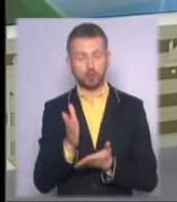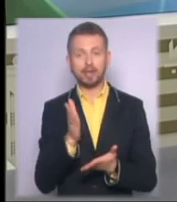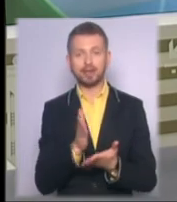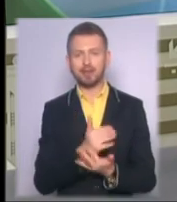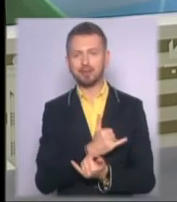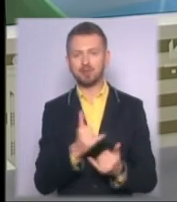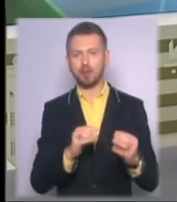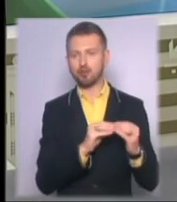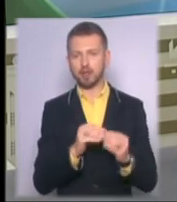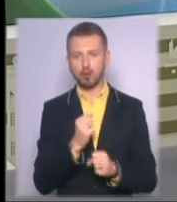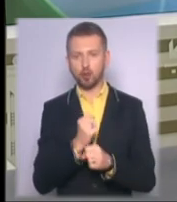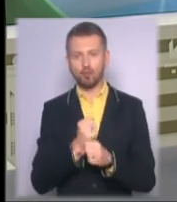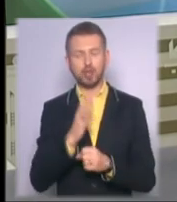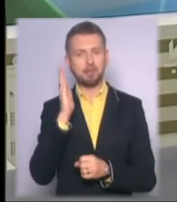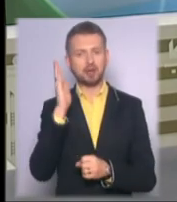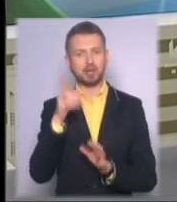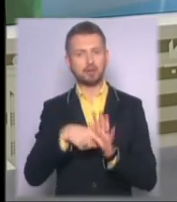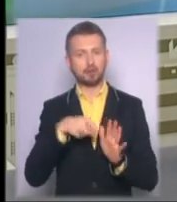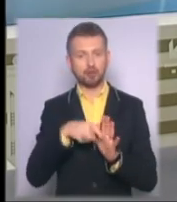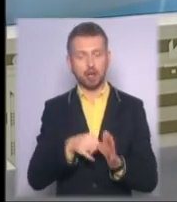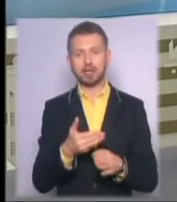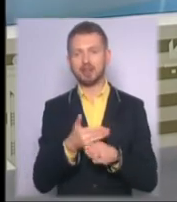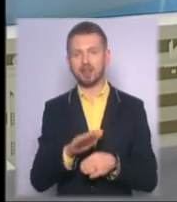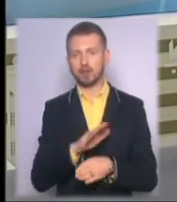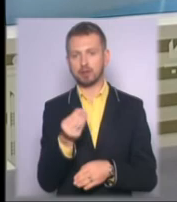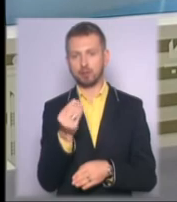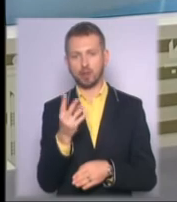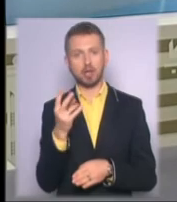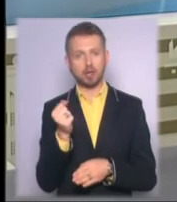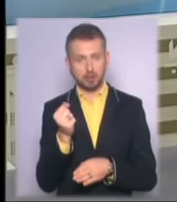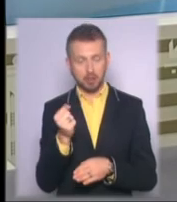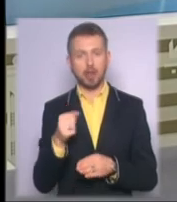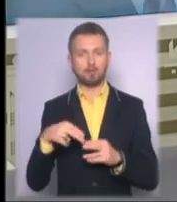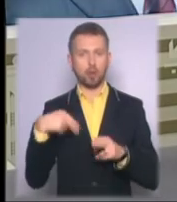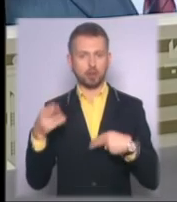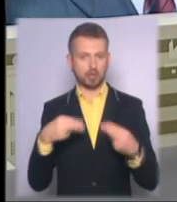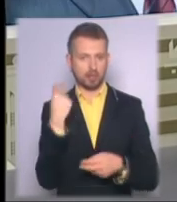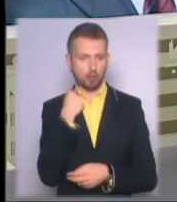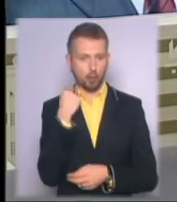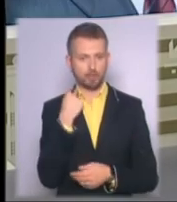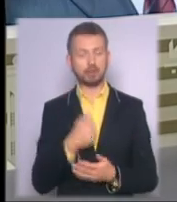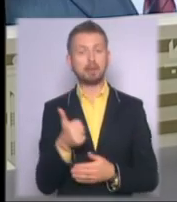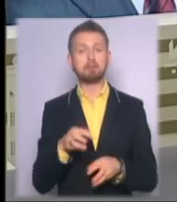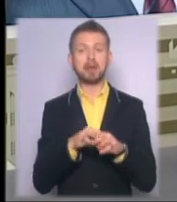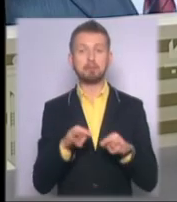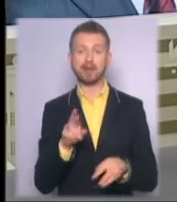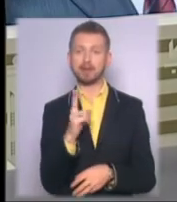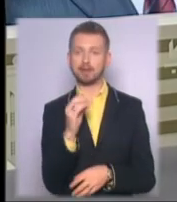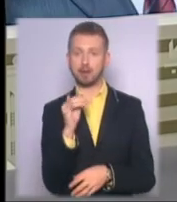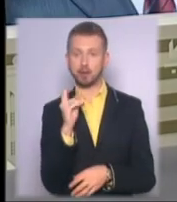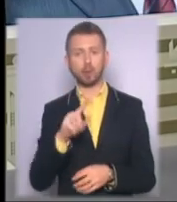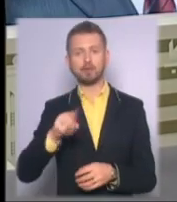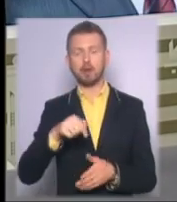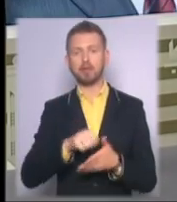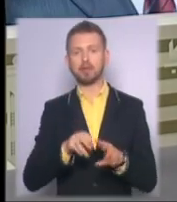сталої роботи перспективних шахт, а не виділення коштів на погашення заборгованості. Прем'єр Арсеній Яценюк вимагає